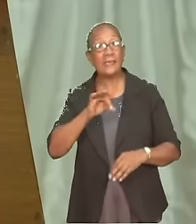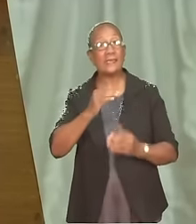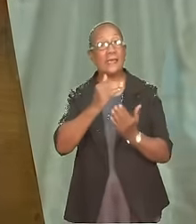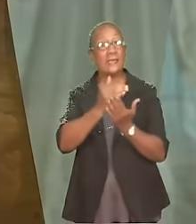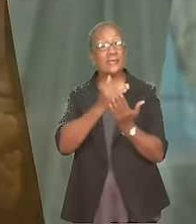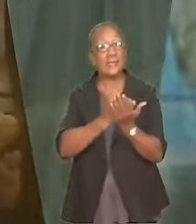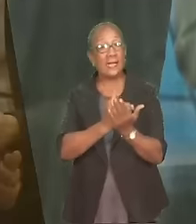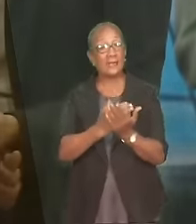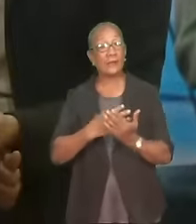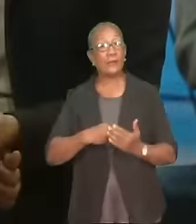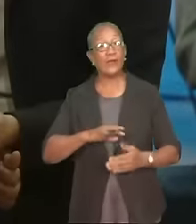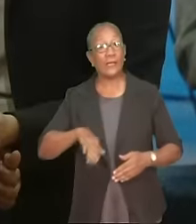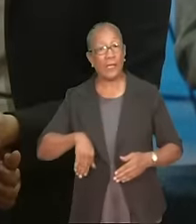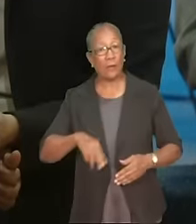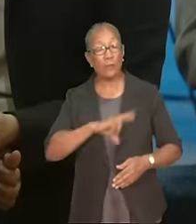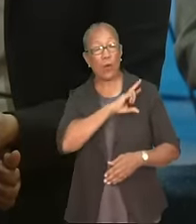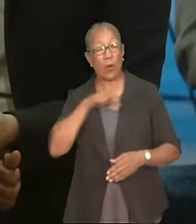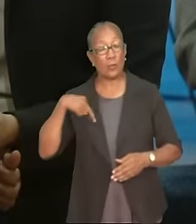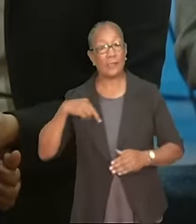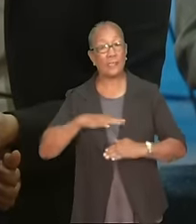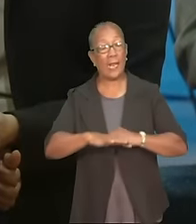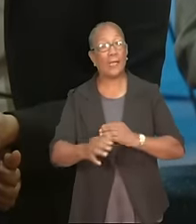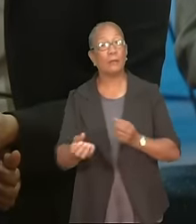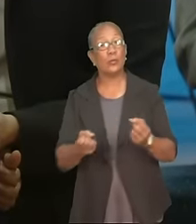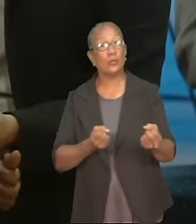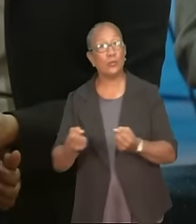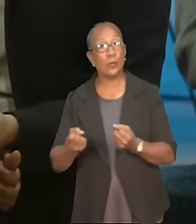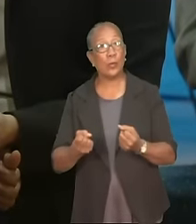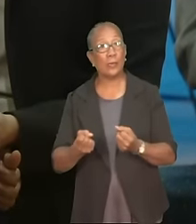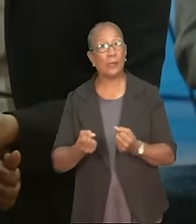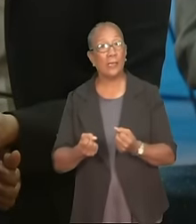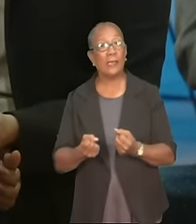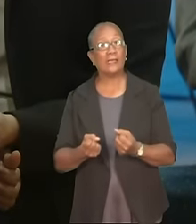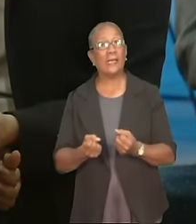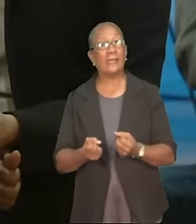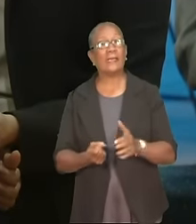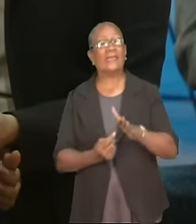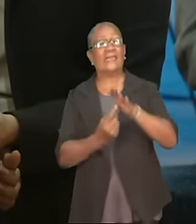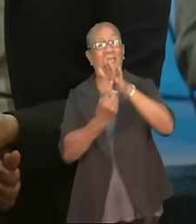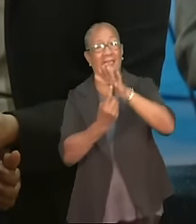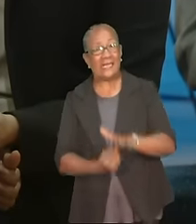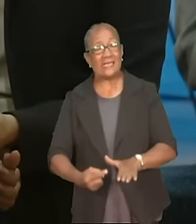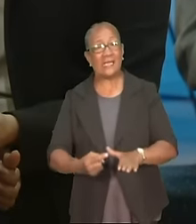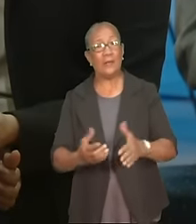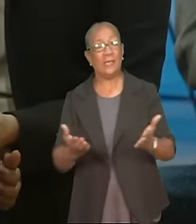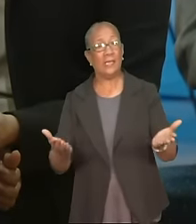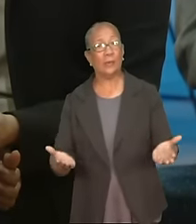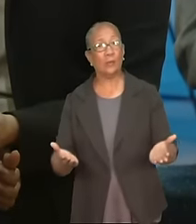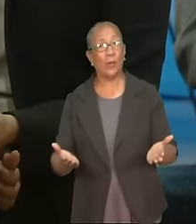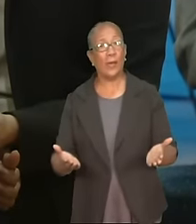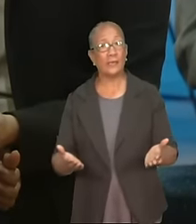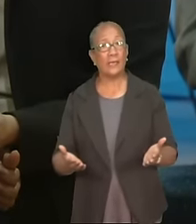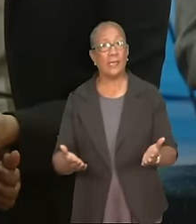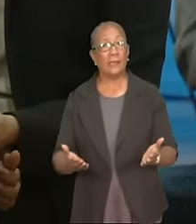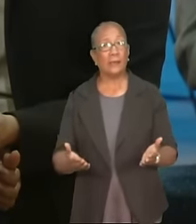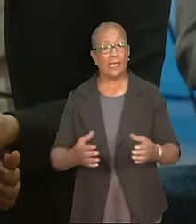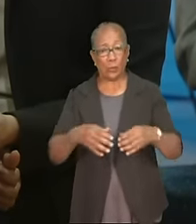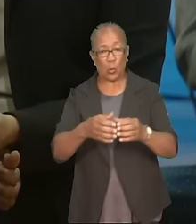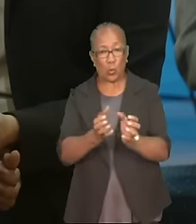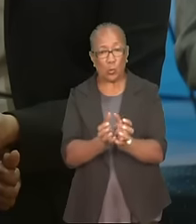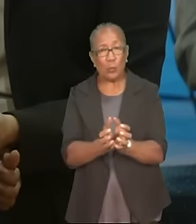ons landsbestuur. Dat discriminerend was. Dat groepen ging